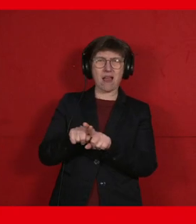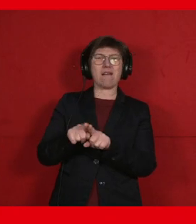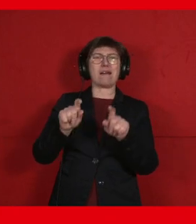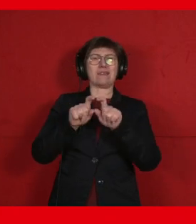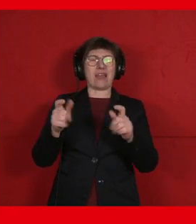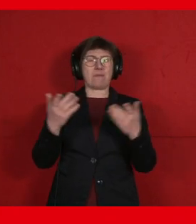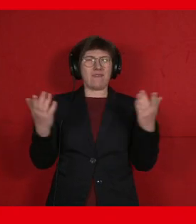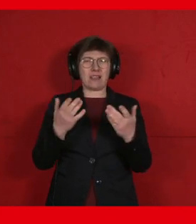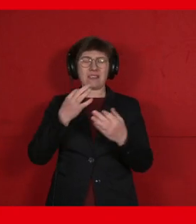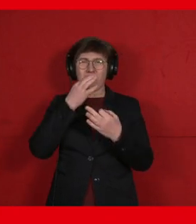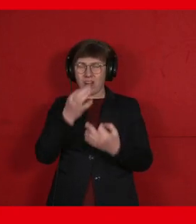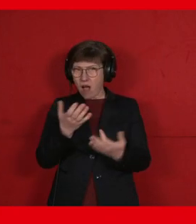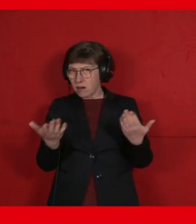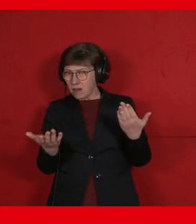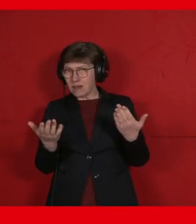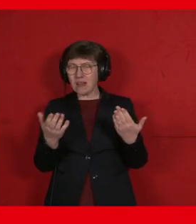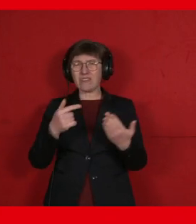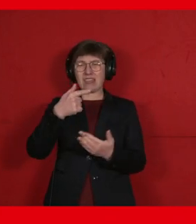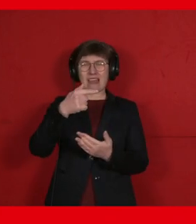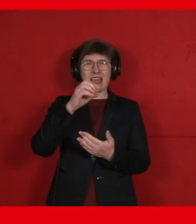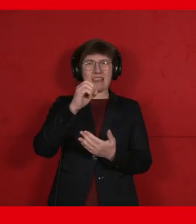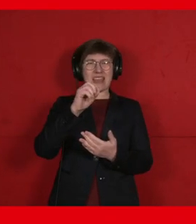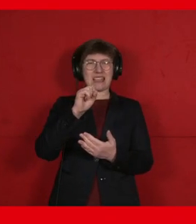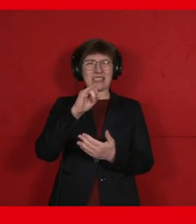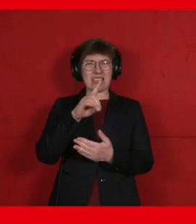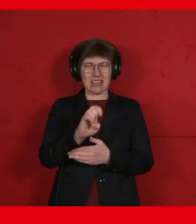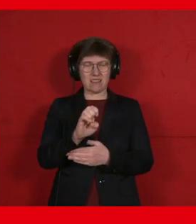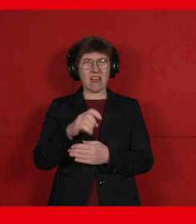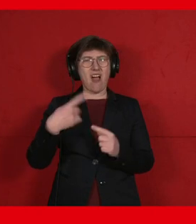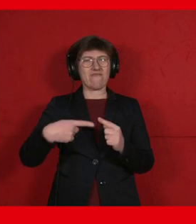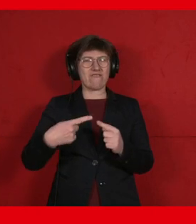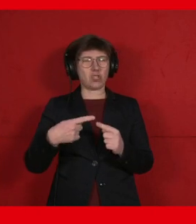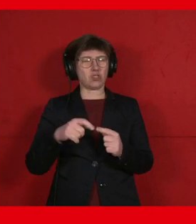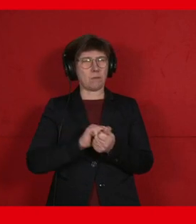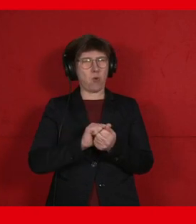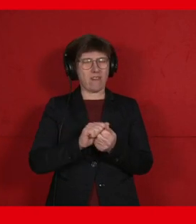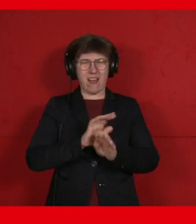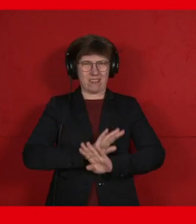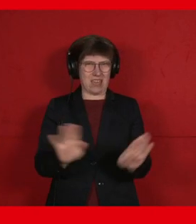ging damals um die Frage, dass Tenside in Waschmitteln nicht mehr